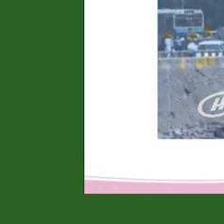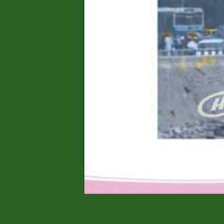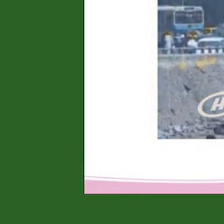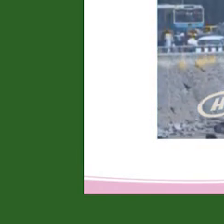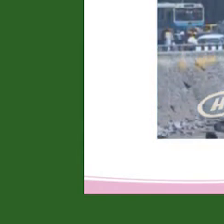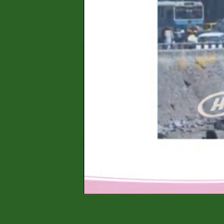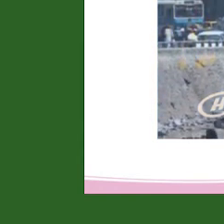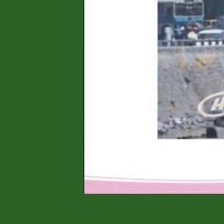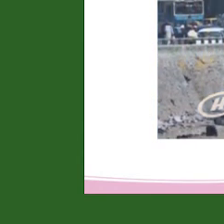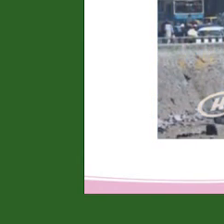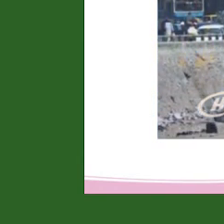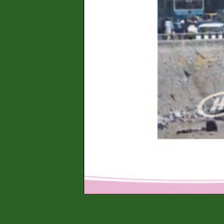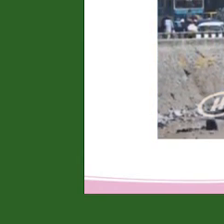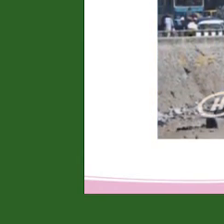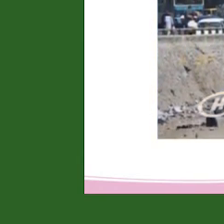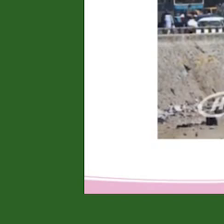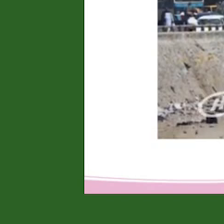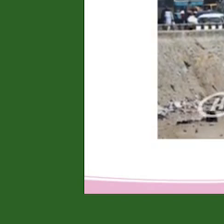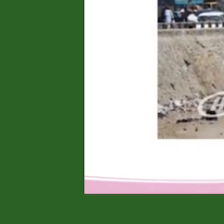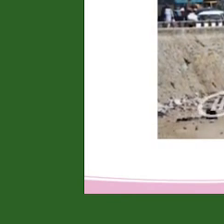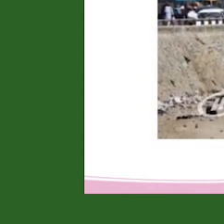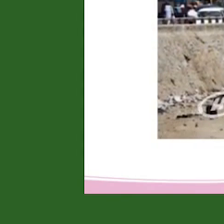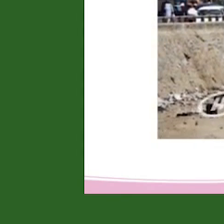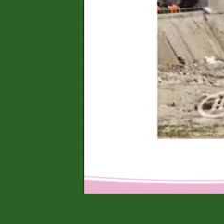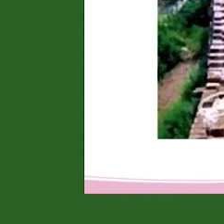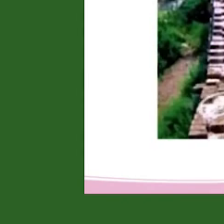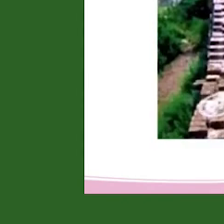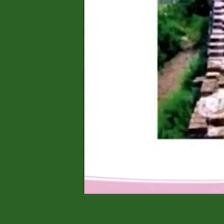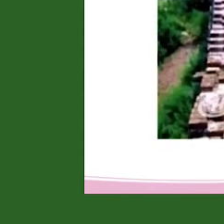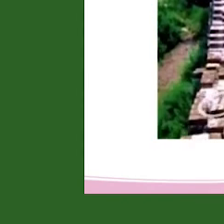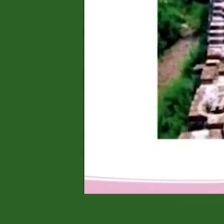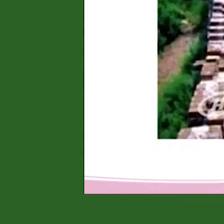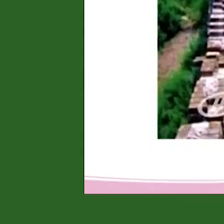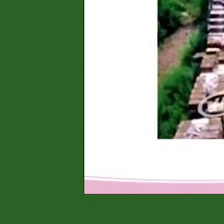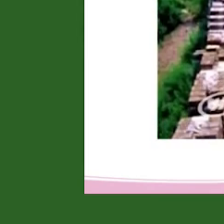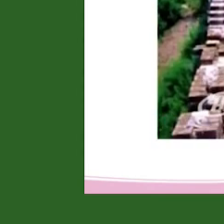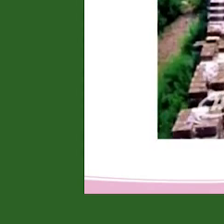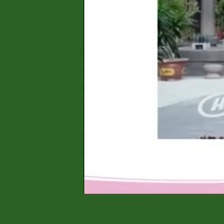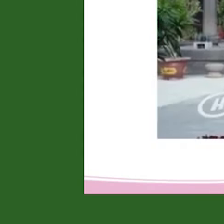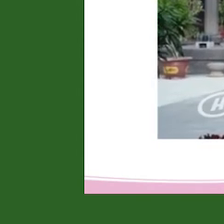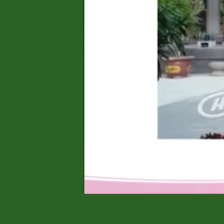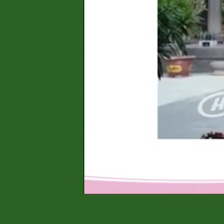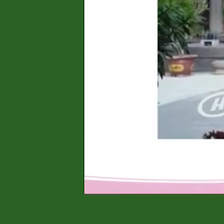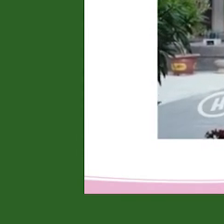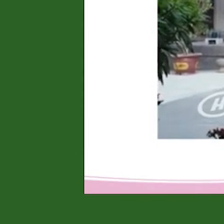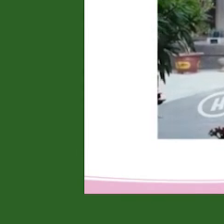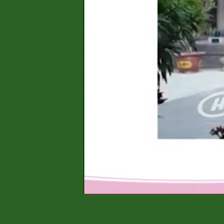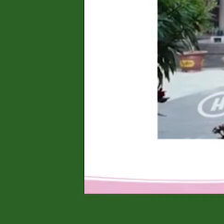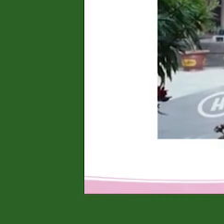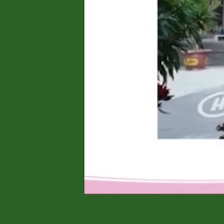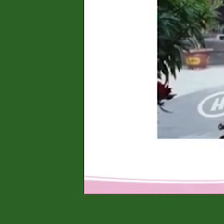Это единственное место в мире, где один шаг занимает столько времени. Китай – это одна из самых протяженных стран мира. До